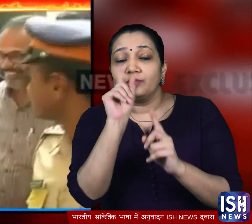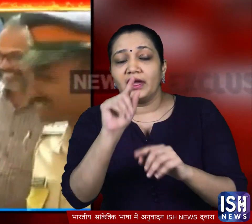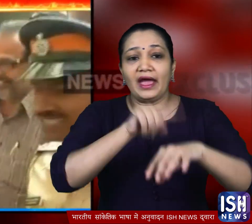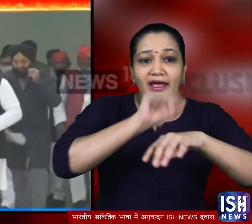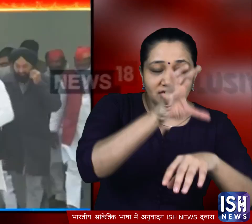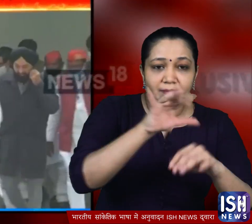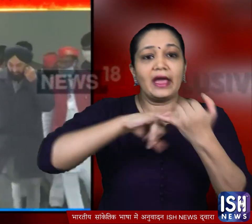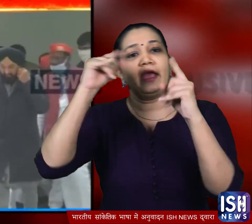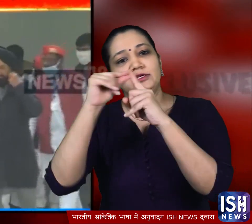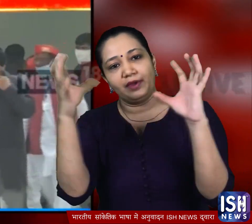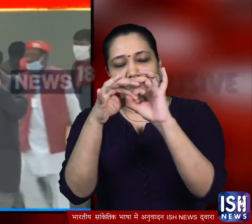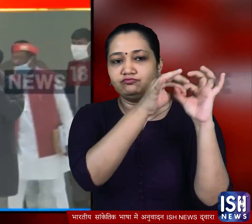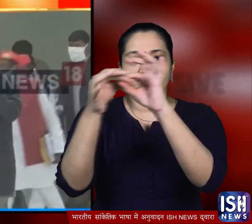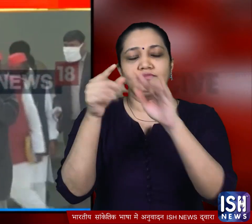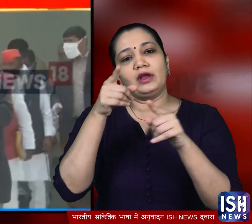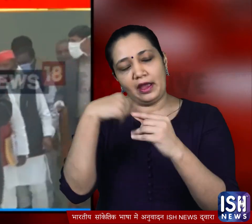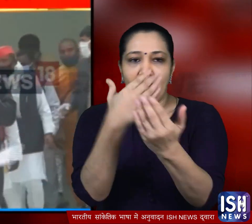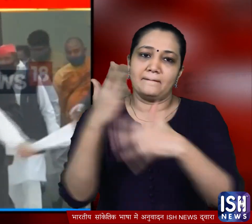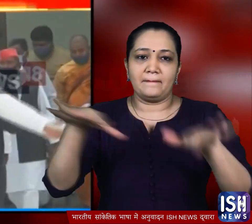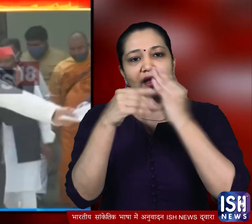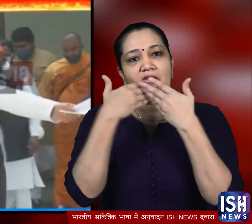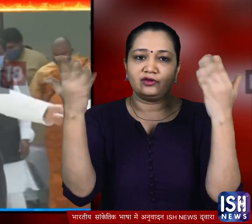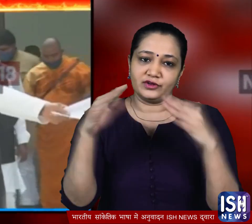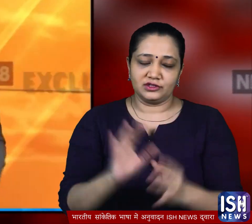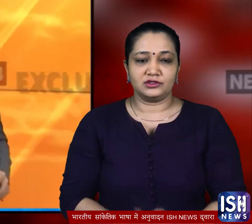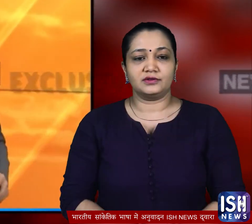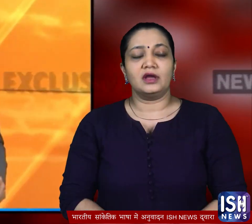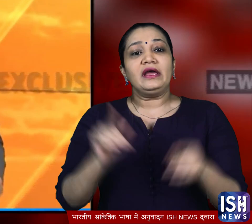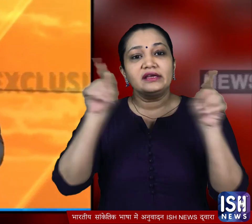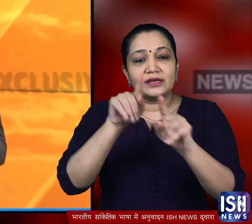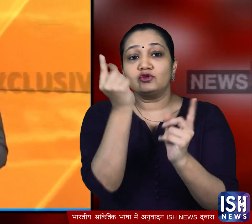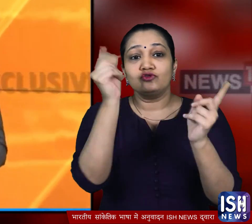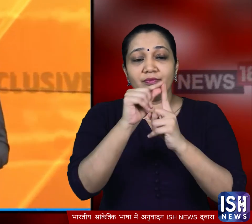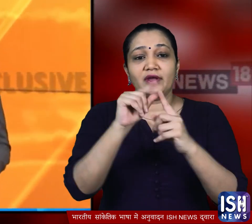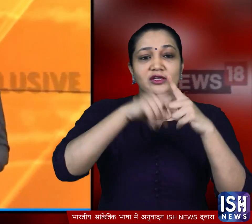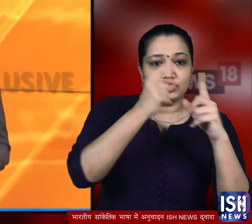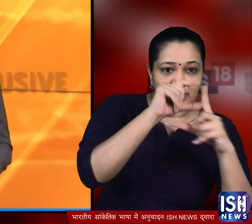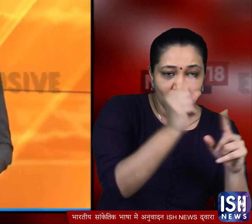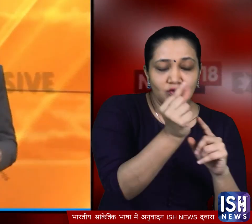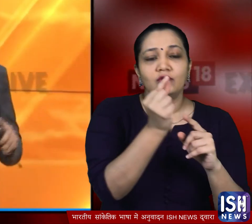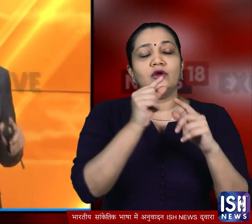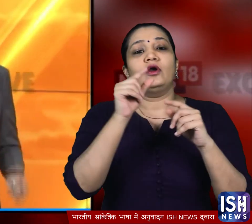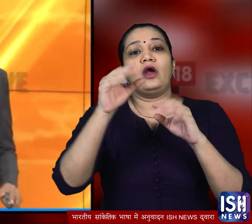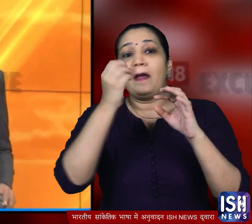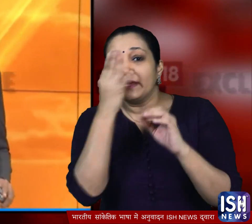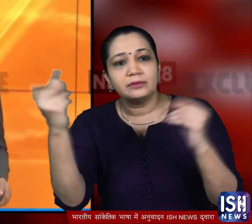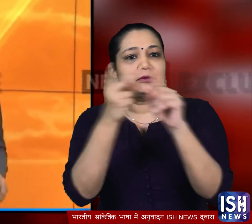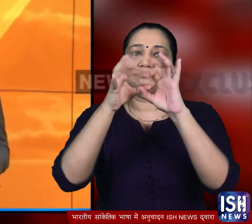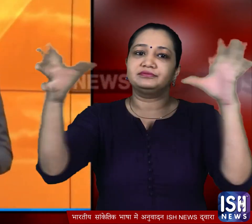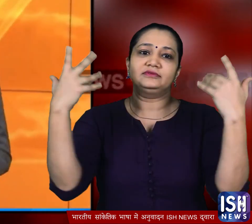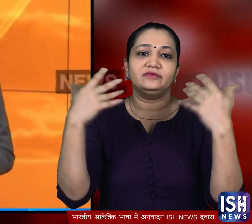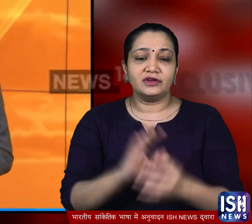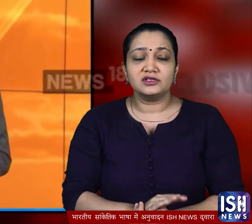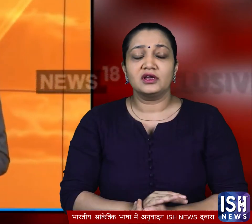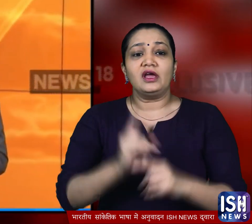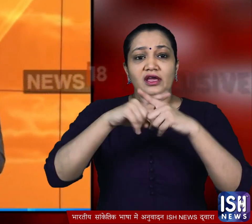प्रदेश में एनसीपी समाजवादी पार्टी के साथ चुनाव लड़ने का ऐलान कर चुकी है। और इसी तरह यूपी में जेडीयू और बीजेपी के बीच भी बात नहीं बन सकी,